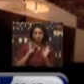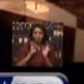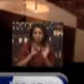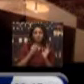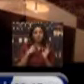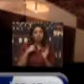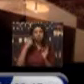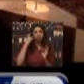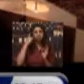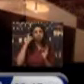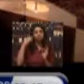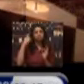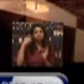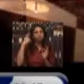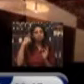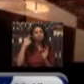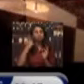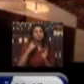وبتفاني.